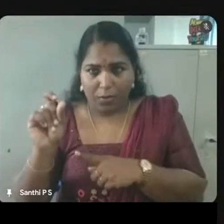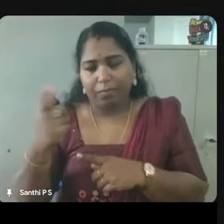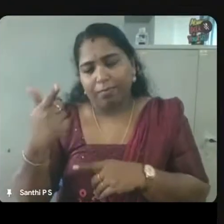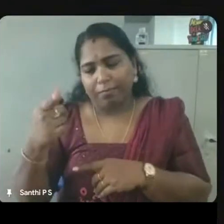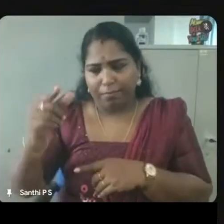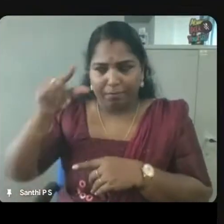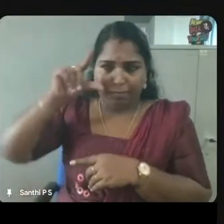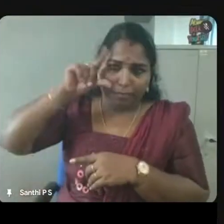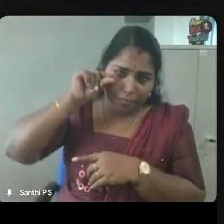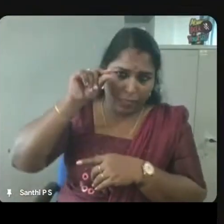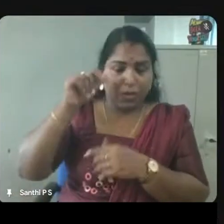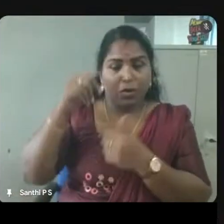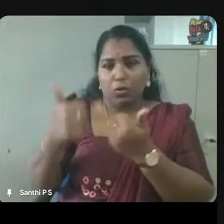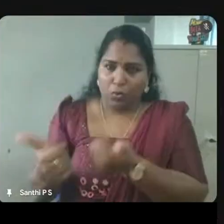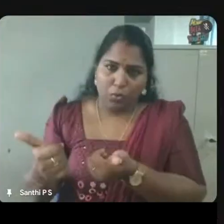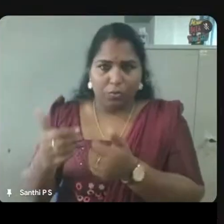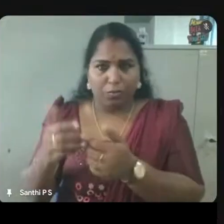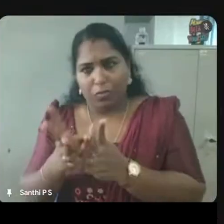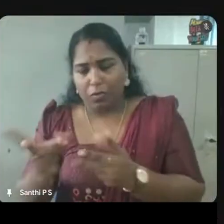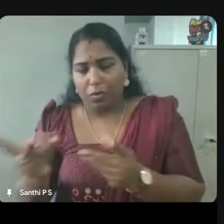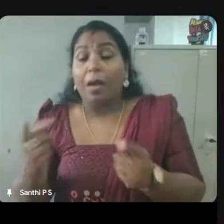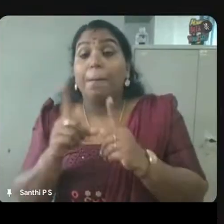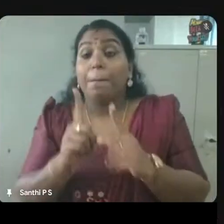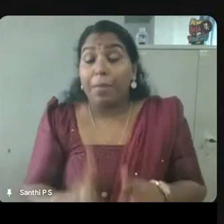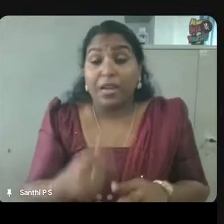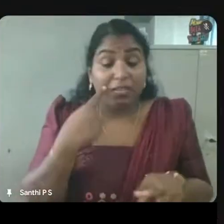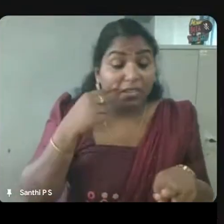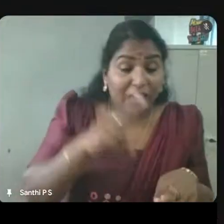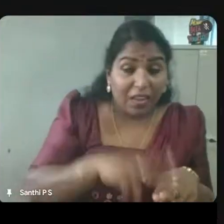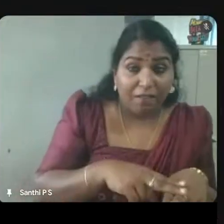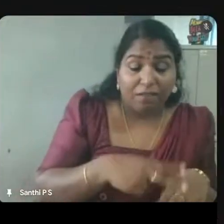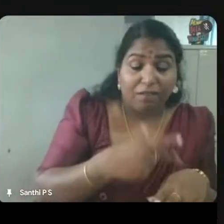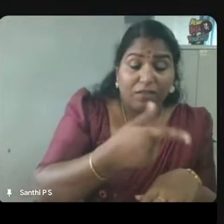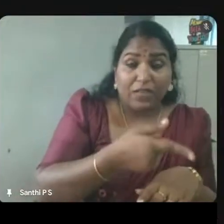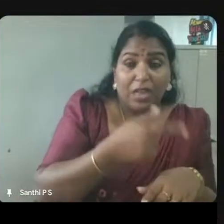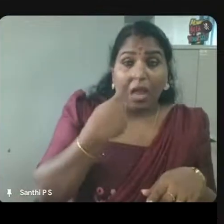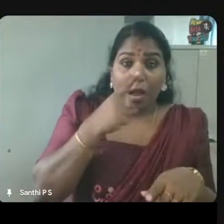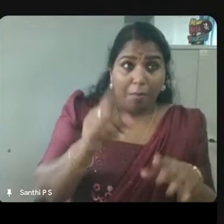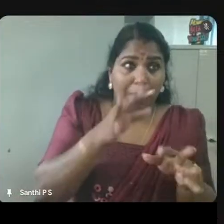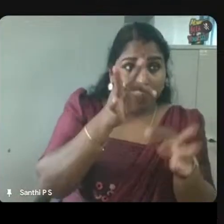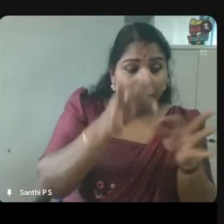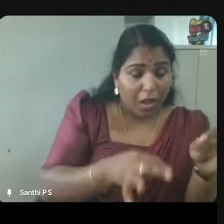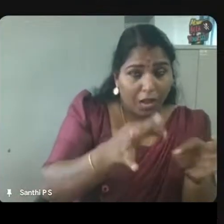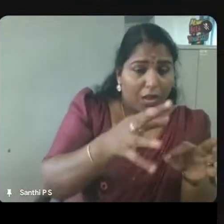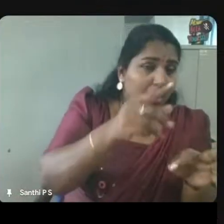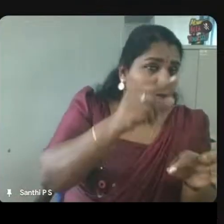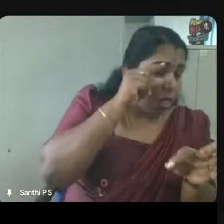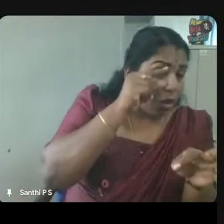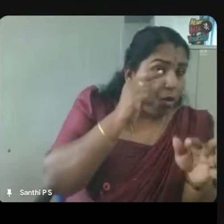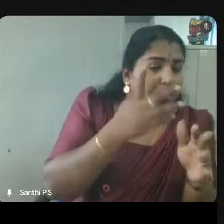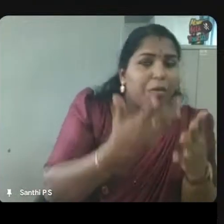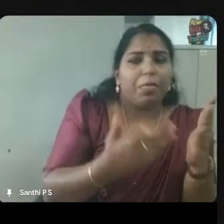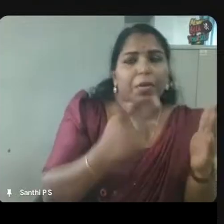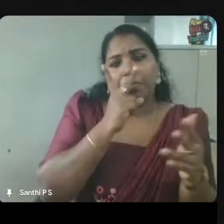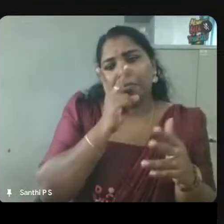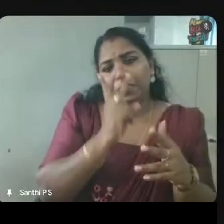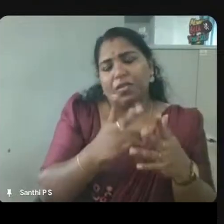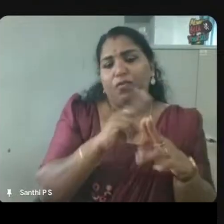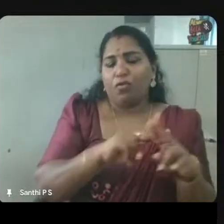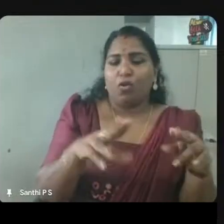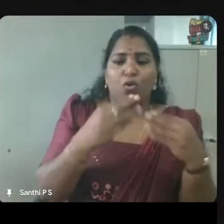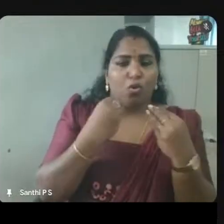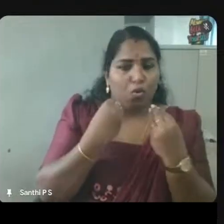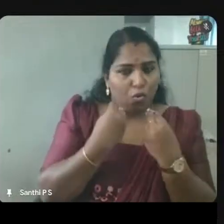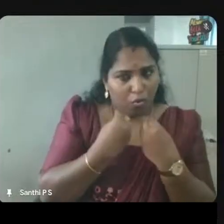ആയി കഴിഞ്ഞാൽ അതൊരു സ്കാറായി മാറും. അത് സെന്ററിൽ എങ്ങാനും ആണെങ്കിൽ പൂർണ്ണമായിട്ട് കാഴ്ച നഷ്ടപ്പെടും. നമ്മൾ ഉള്ളൂ. നേരത്തെ പറഞ്ഞ പോലെ കോണിയൽ ഒപ്പാസിറ്റീസ്,